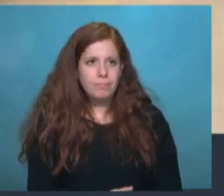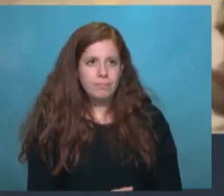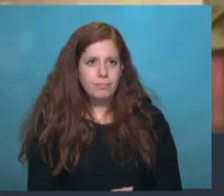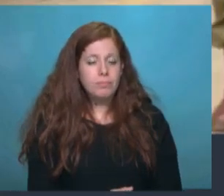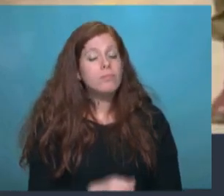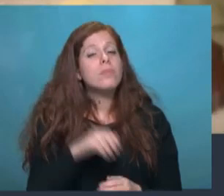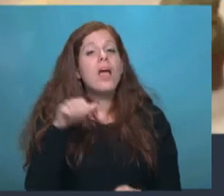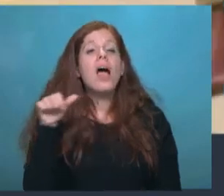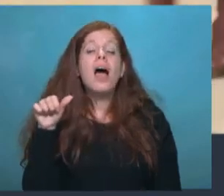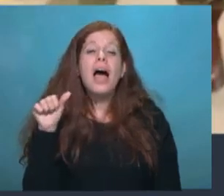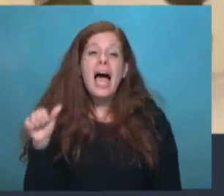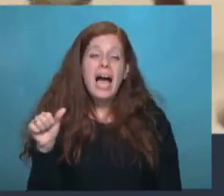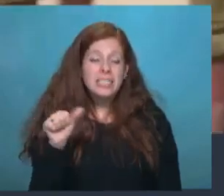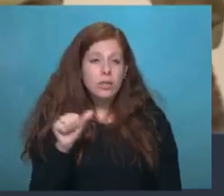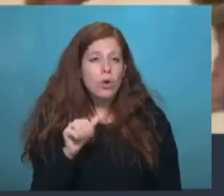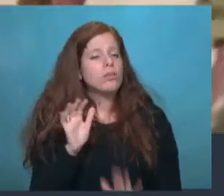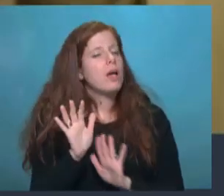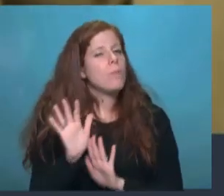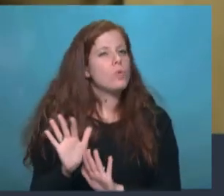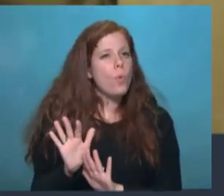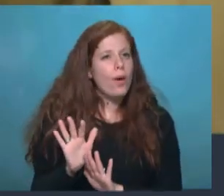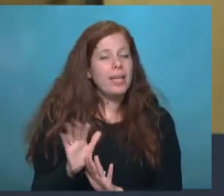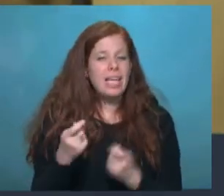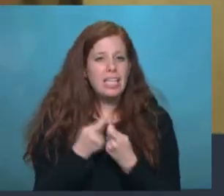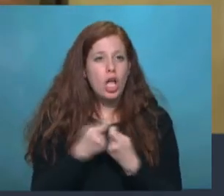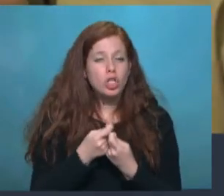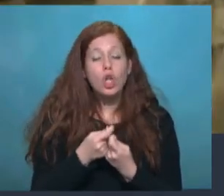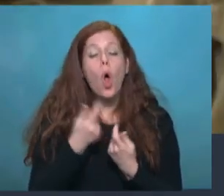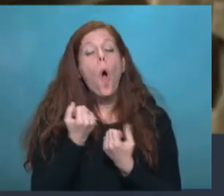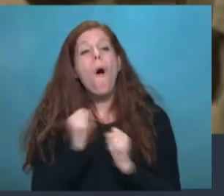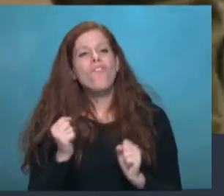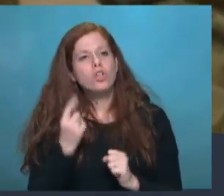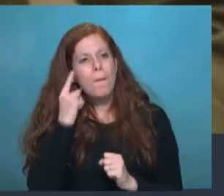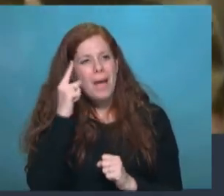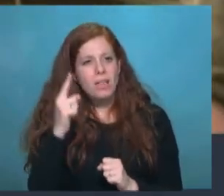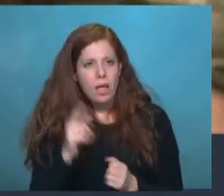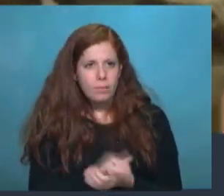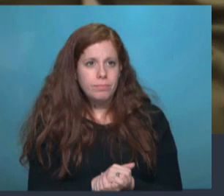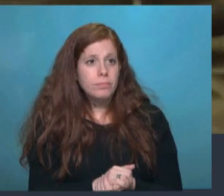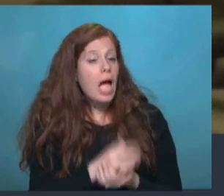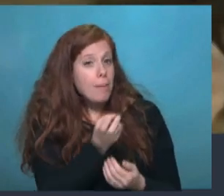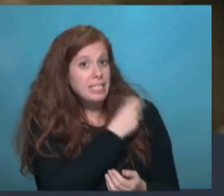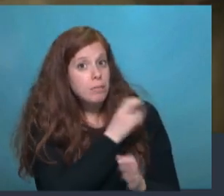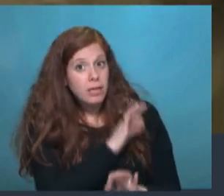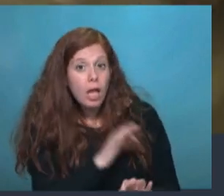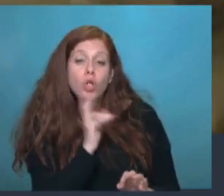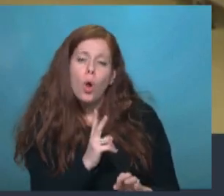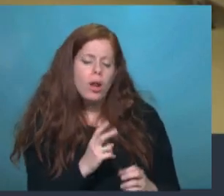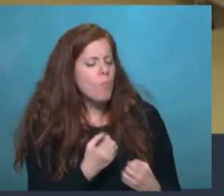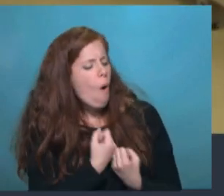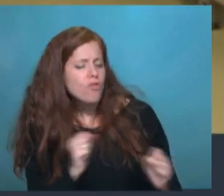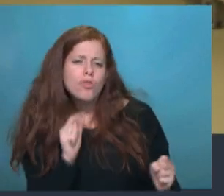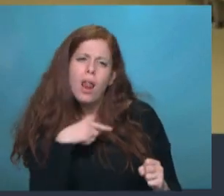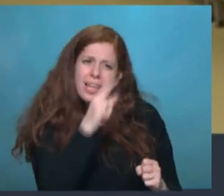אייזנקוט דוחה גם את הטענות על היעדר חופש הבעת דעה בתוך הצבא. האם היום הקצינים עדיין יש להם את האומץ לבוא ולהביע את הדעה שלהם,